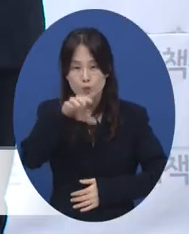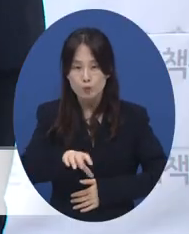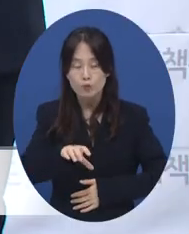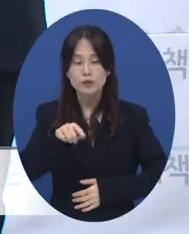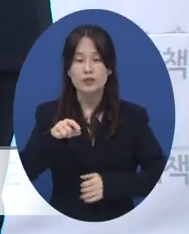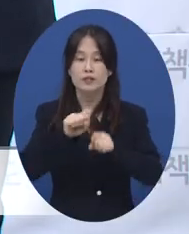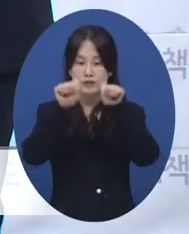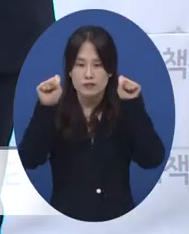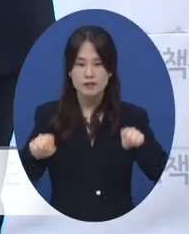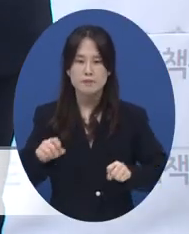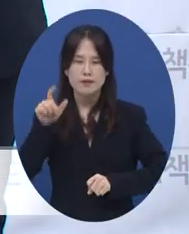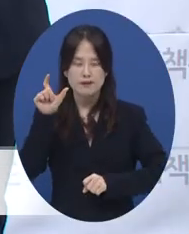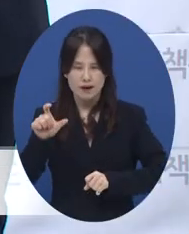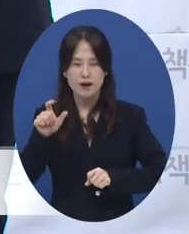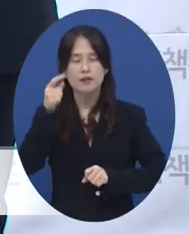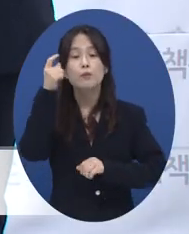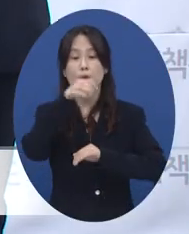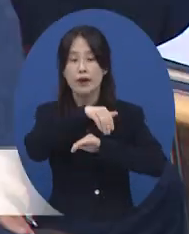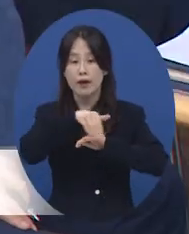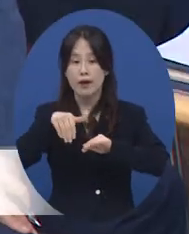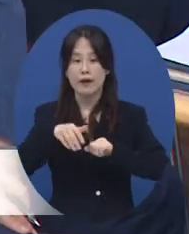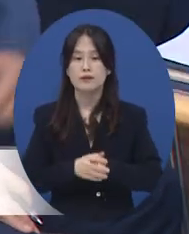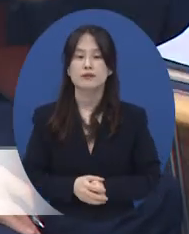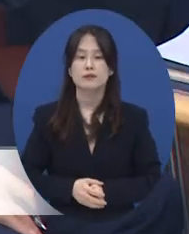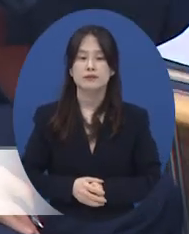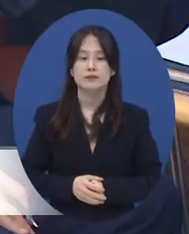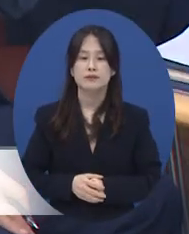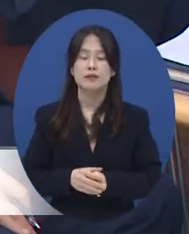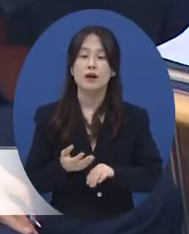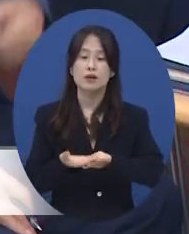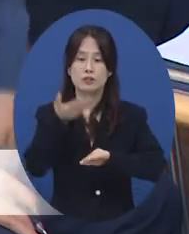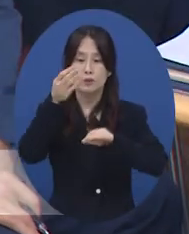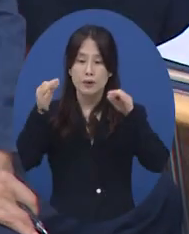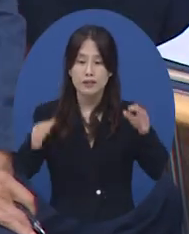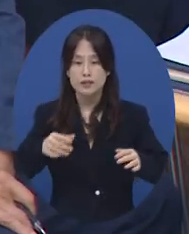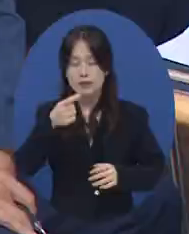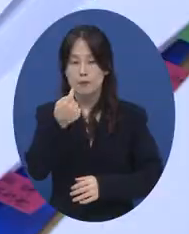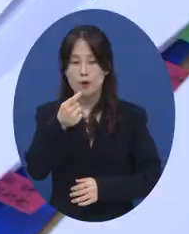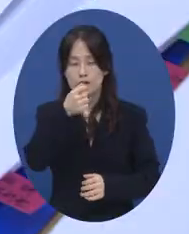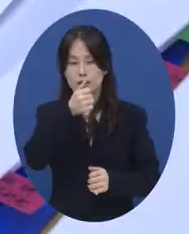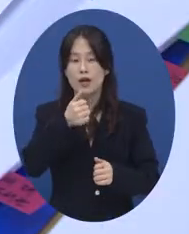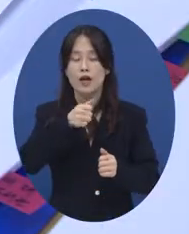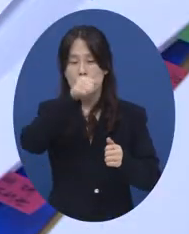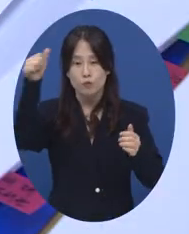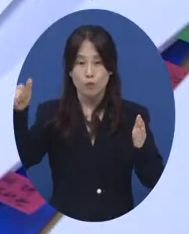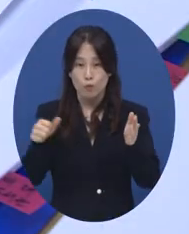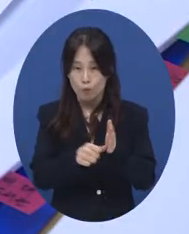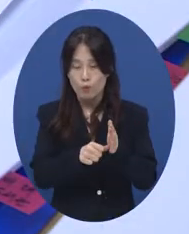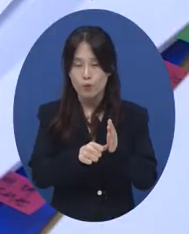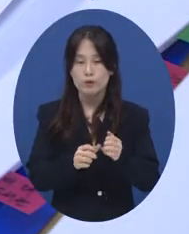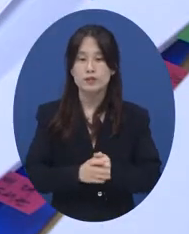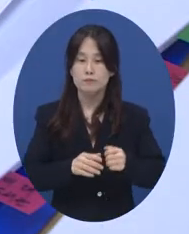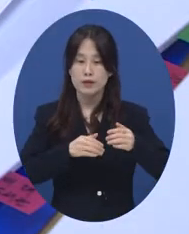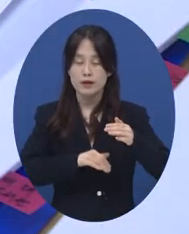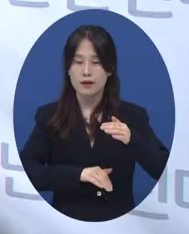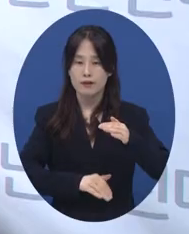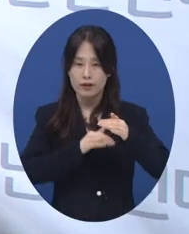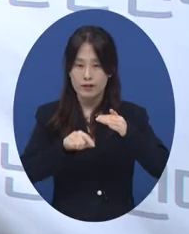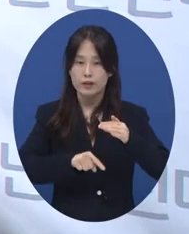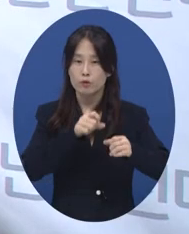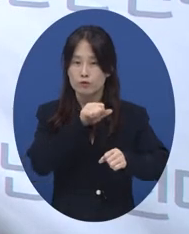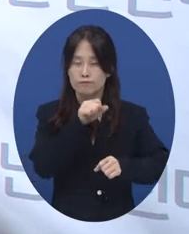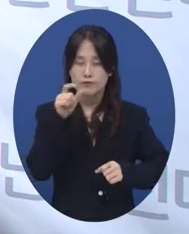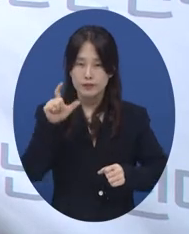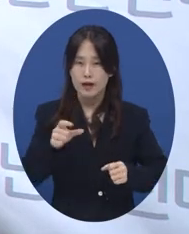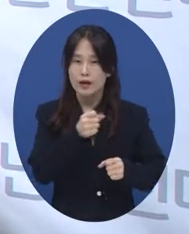시스템을 강화하기로 했습니다. 민선 7기 전반기 평생교육 사업에 내실을 기하면서 5대 전략을